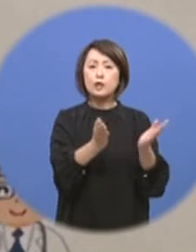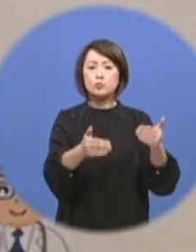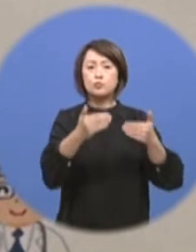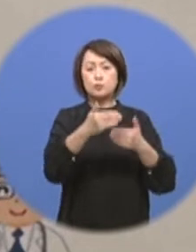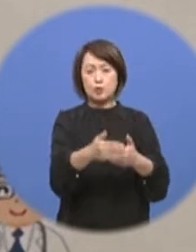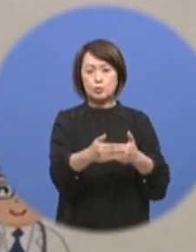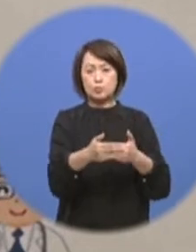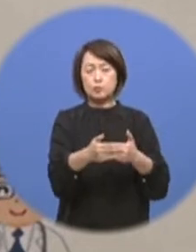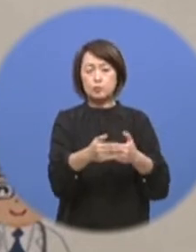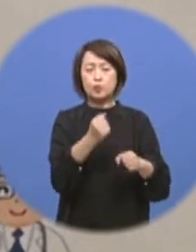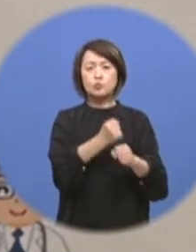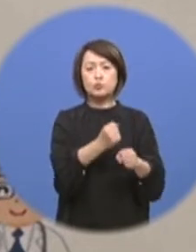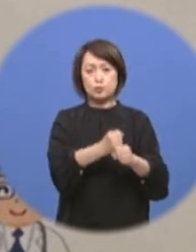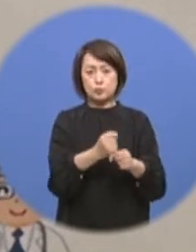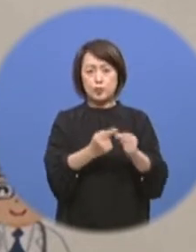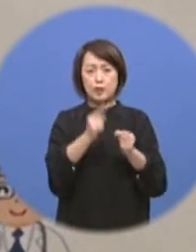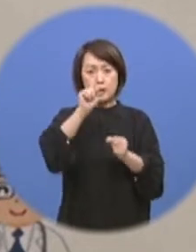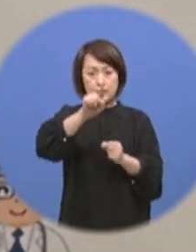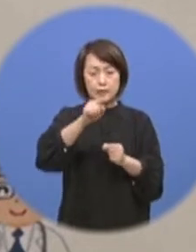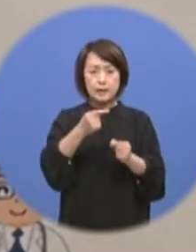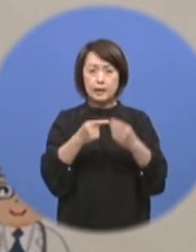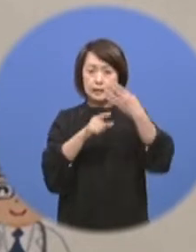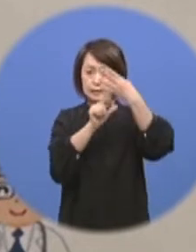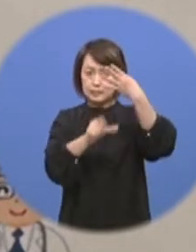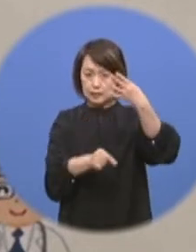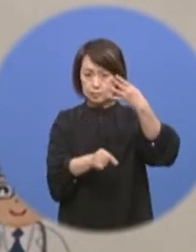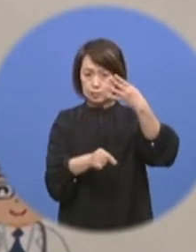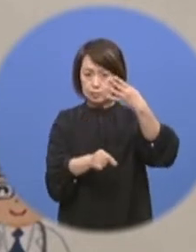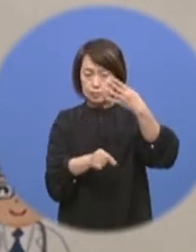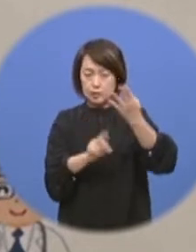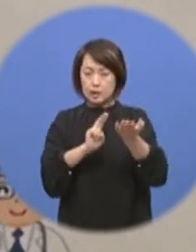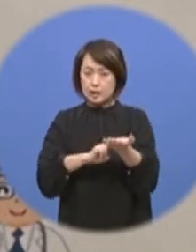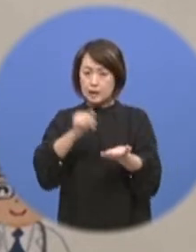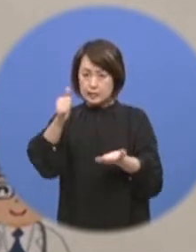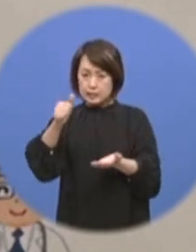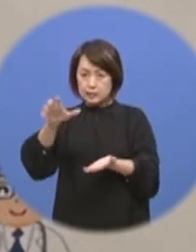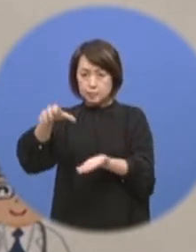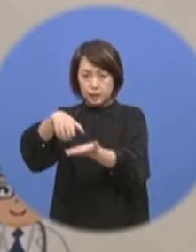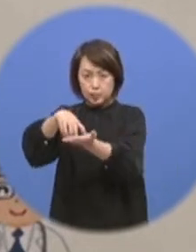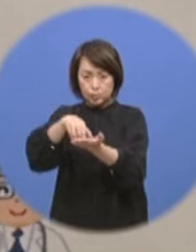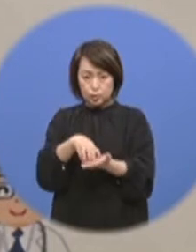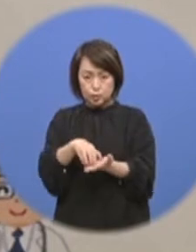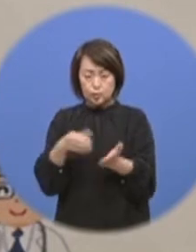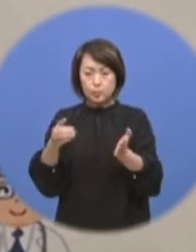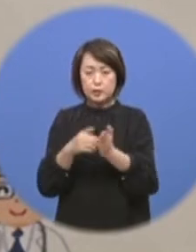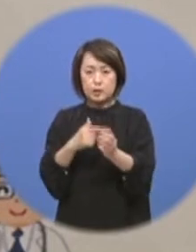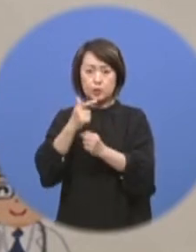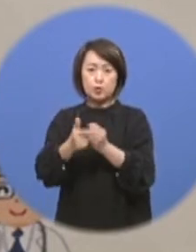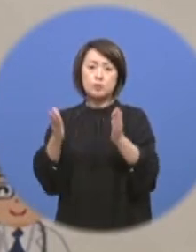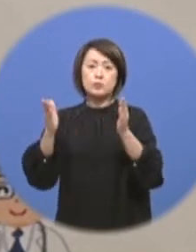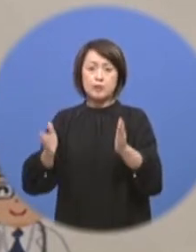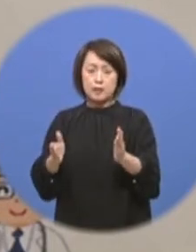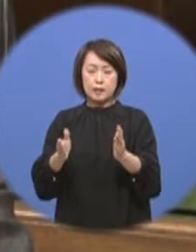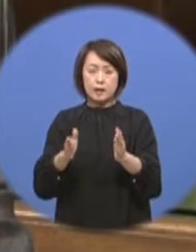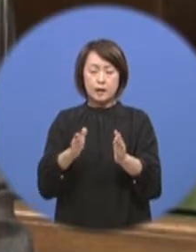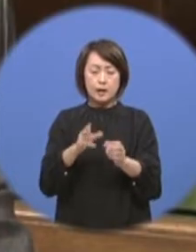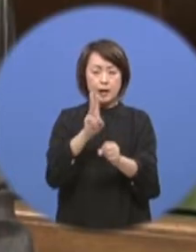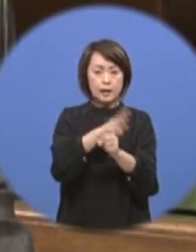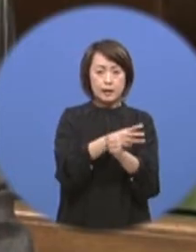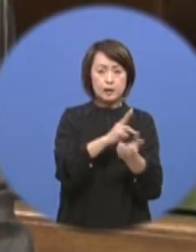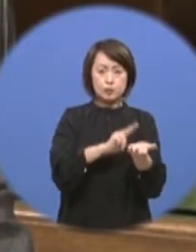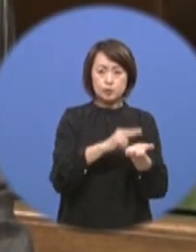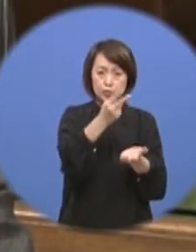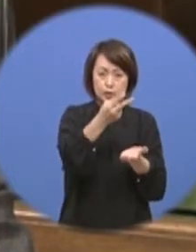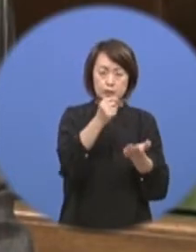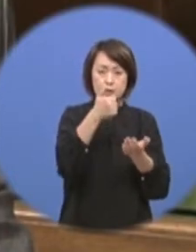ます従って石井勉強を取るまで6年その後研修医2年8年かかるんですけど地域に